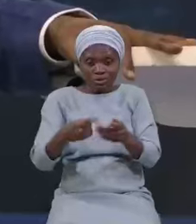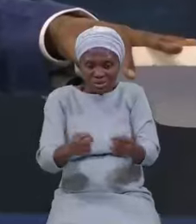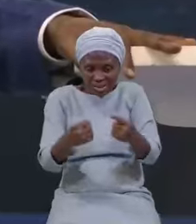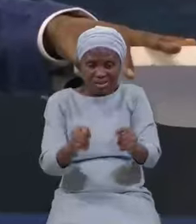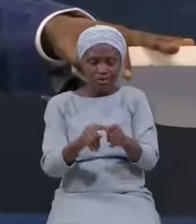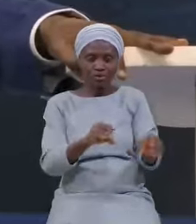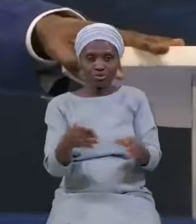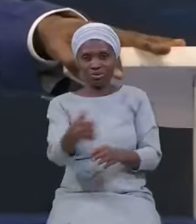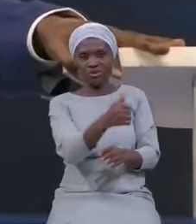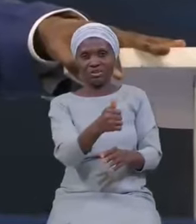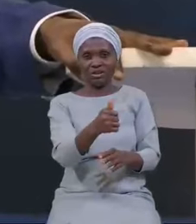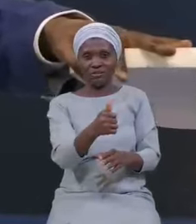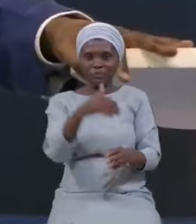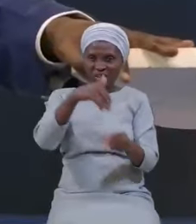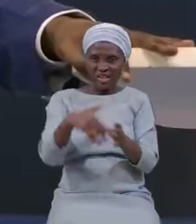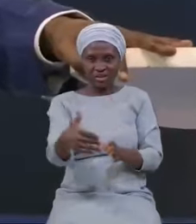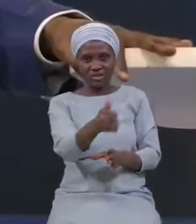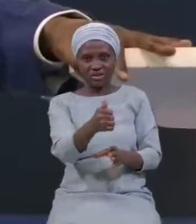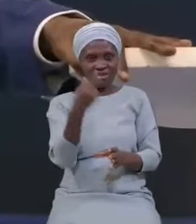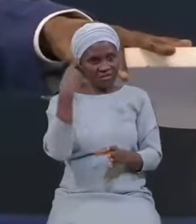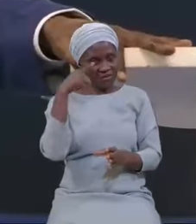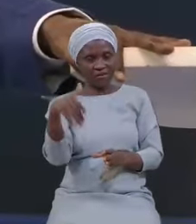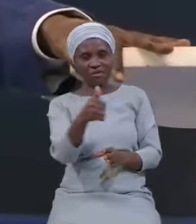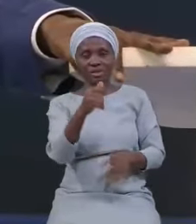pas te gagner le salut